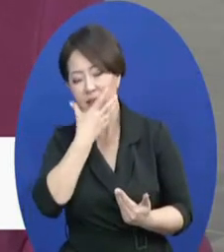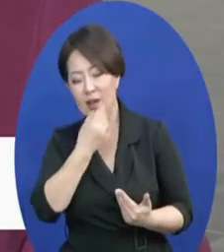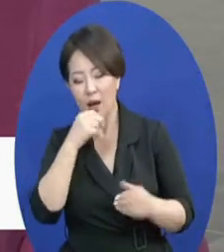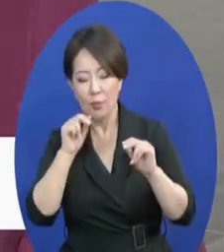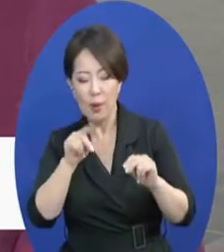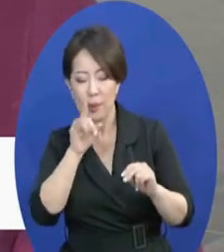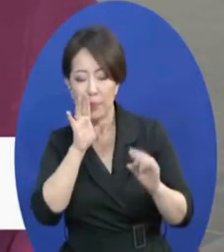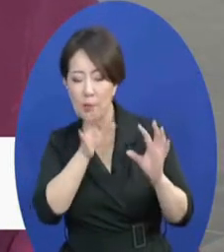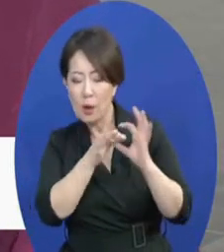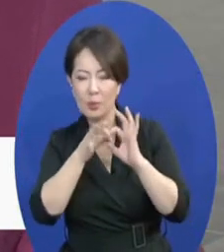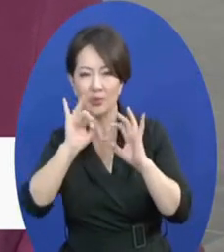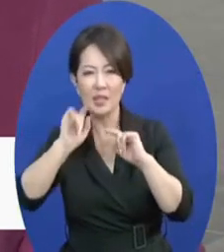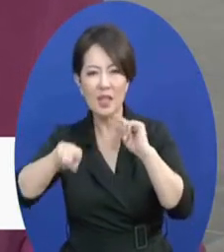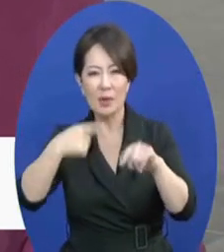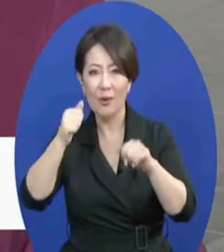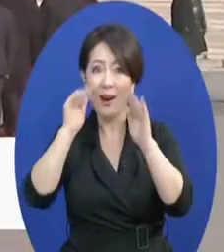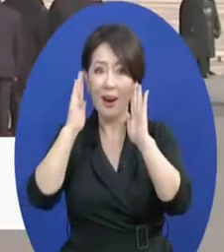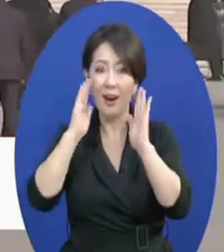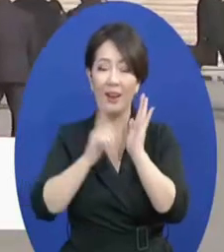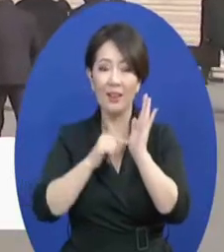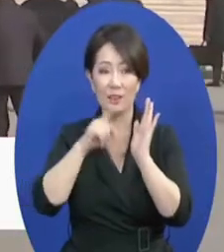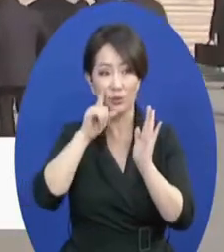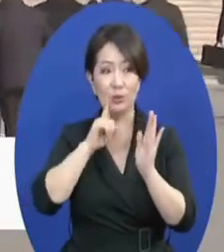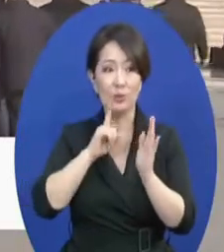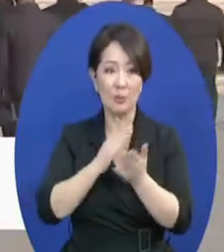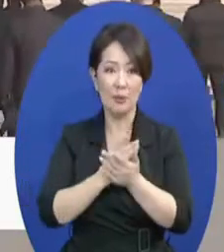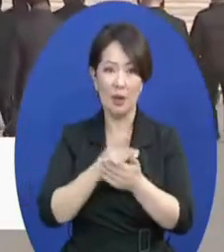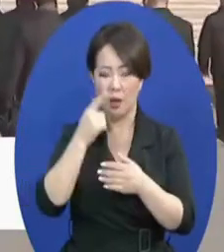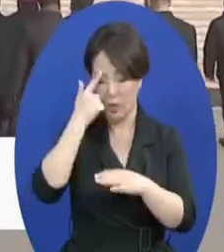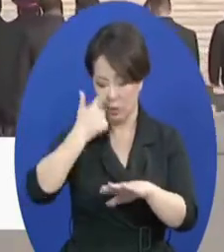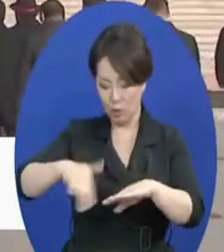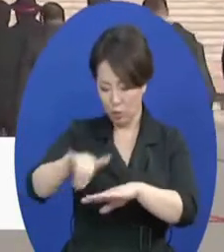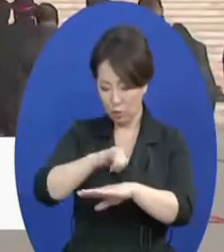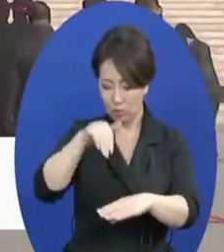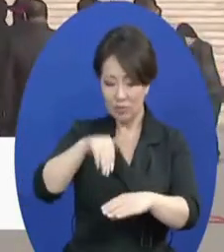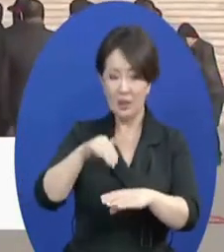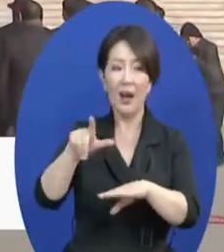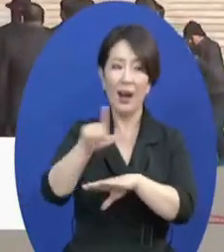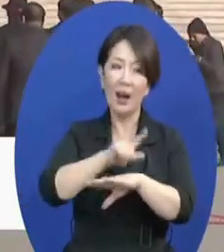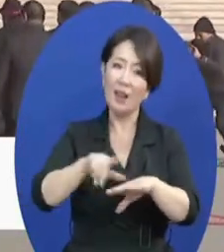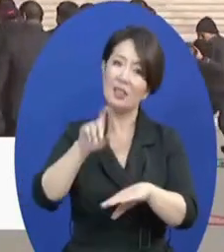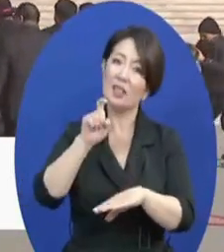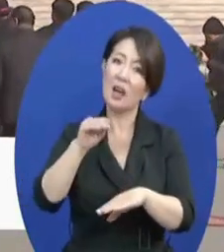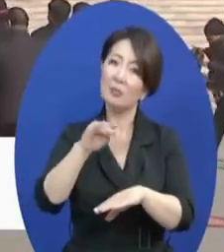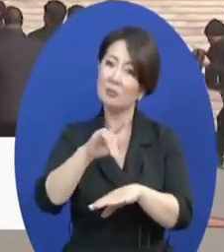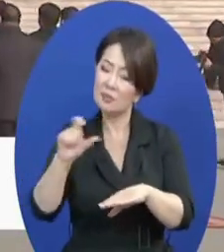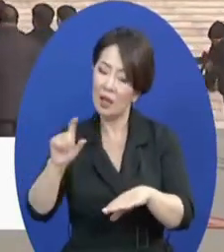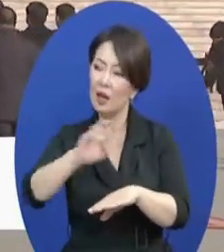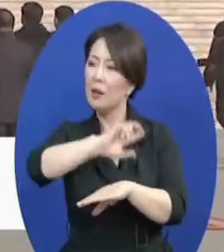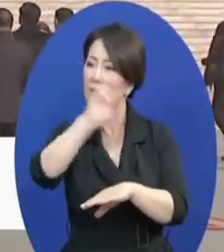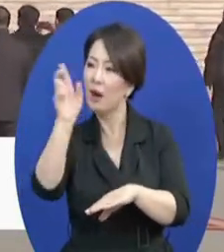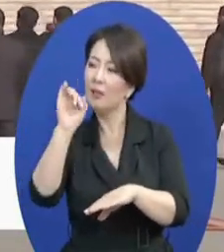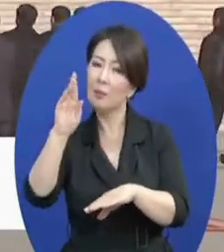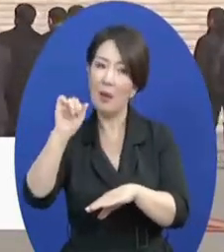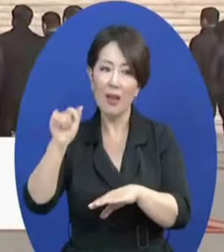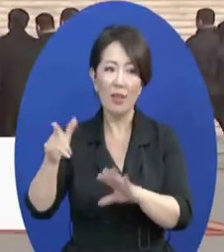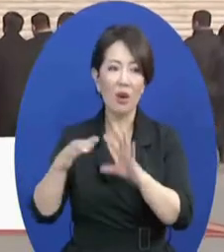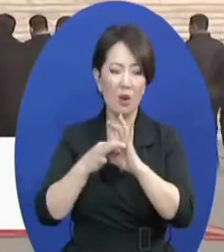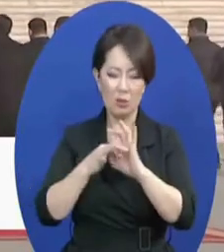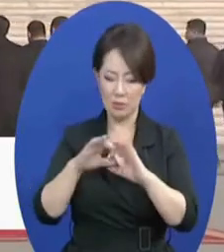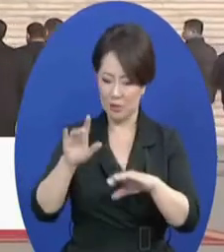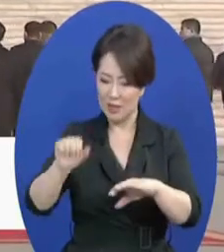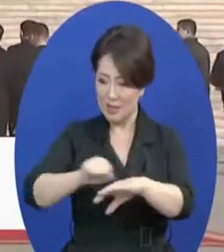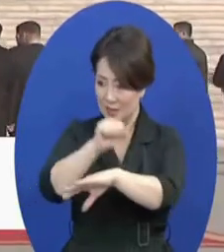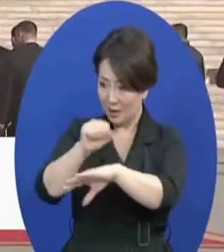болох тал дээр нь их анхаарал тавиасэ гэж бодож байна. Монгол улс газар нутгийн хэмжээ байгалийн баялагын нөөцөөр Азийн бар гээддэг Сингапуртай